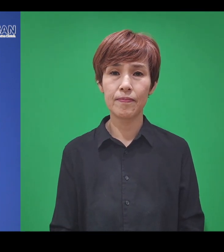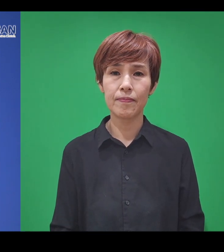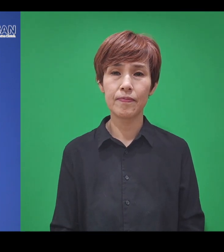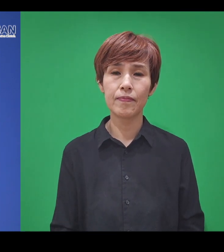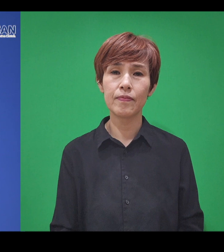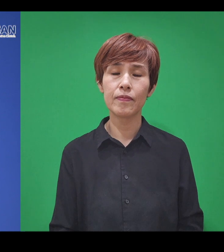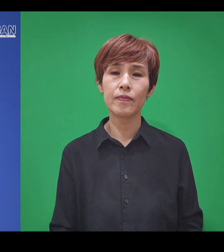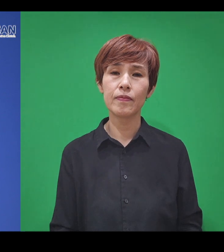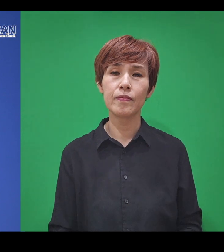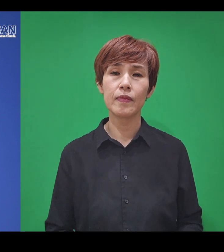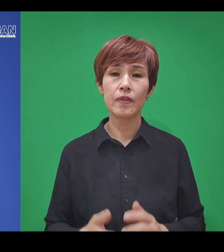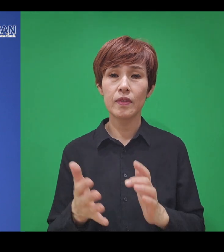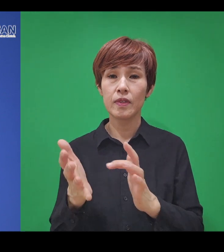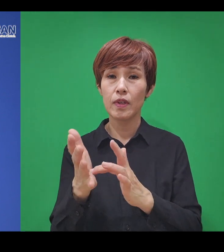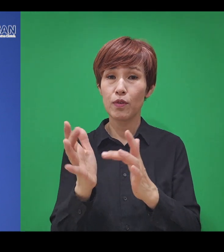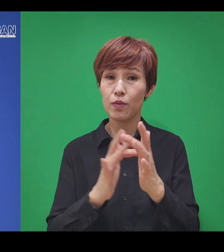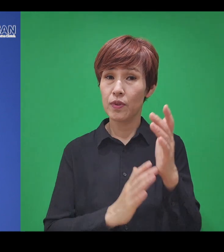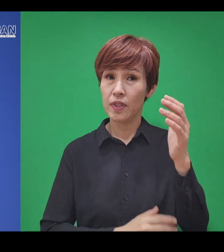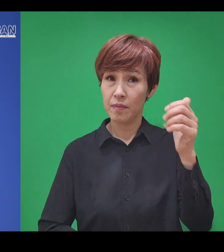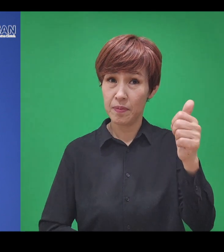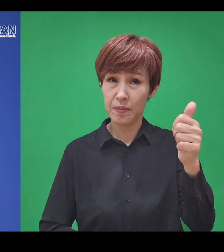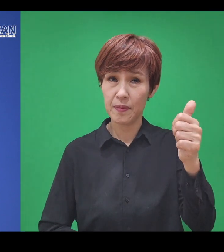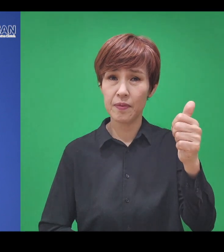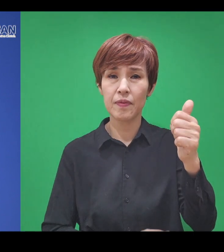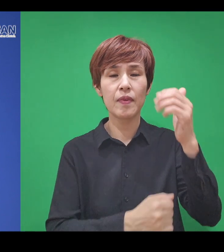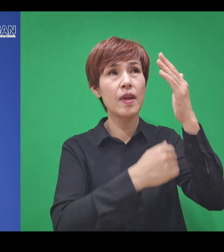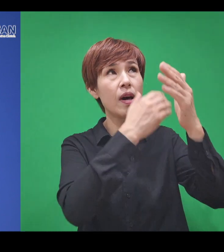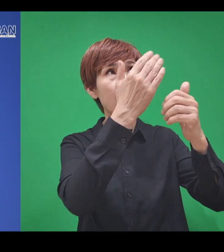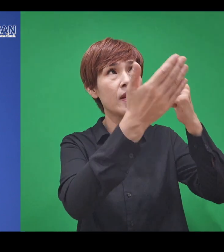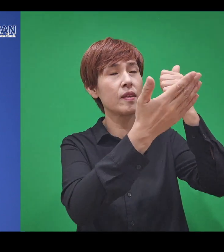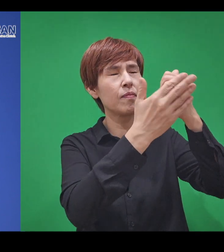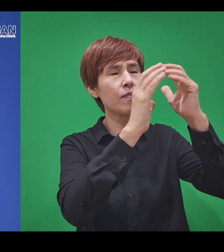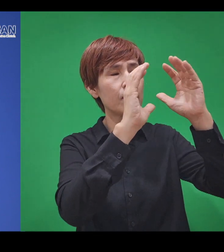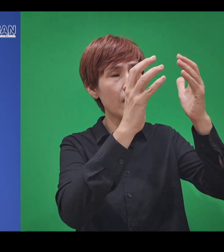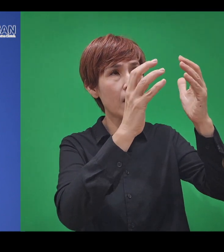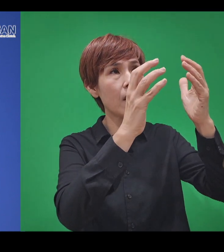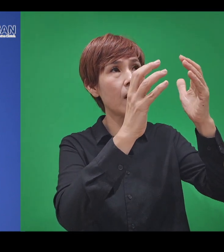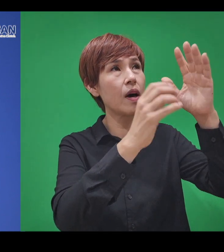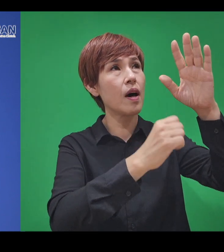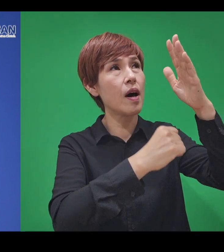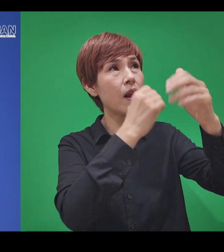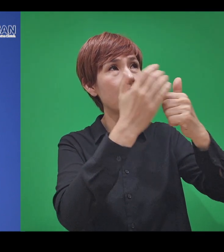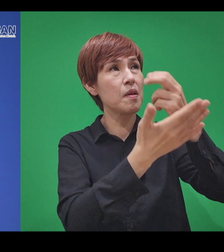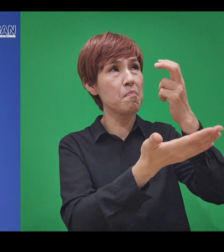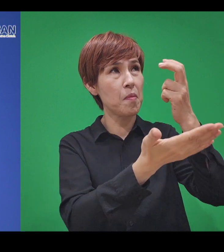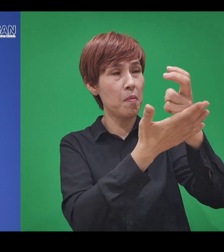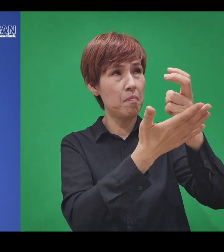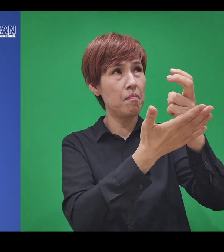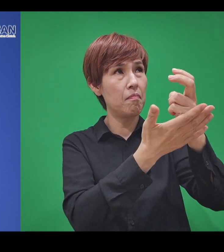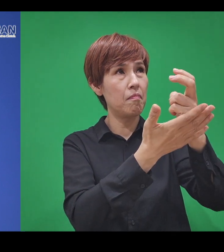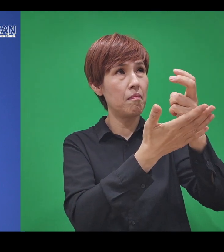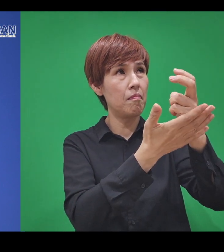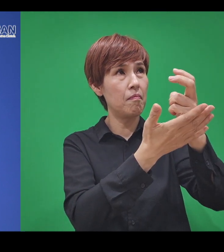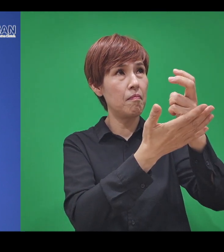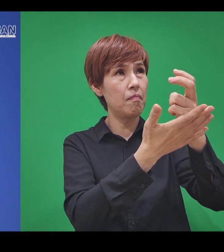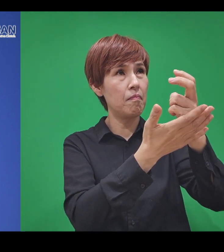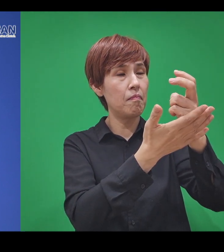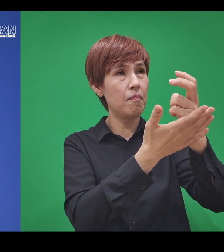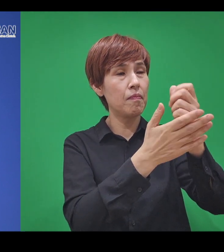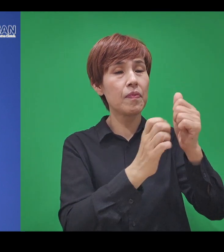우리의 구주께서도 하나님과 하나님 나라의 법 앞에 서 계신데 이분은 어떻게 행동했을까요?